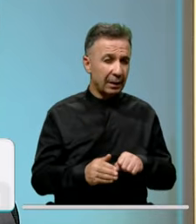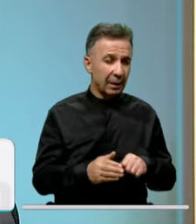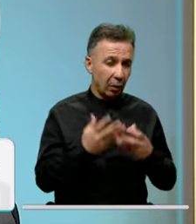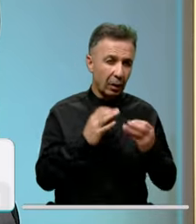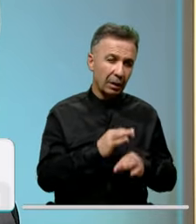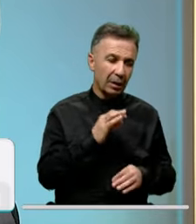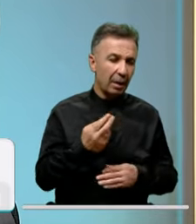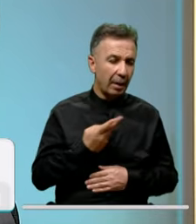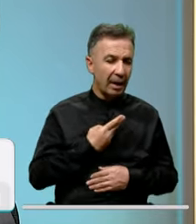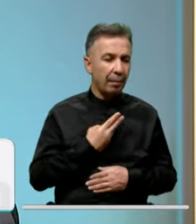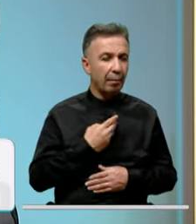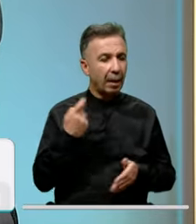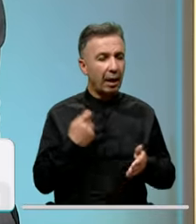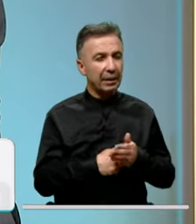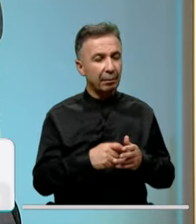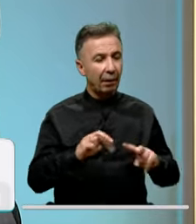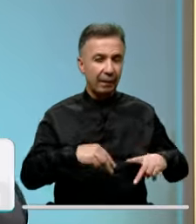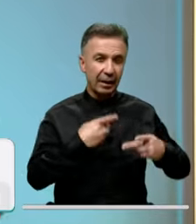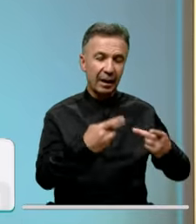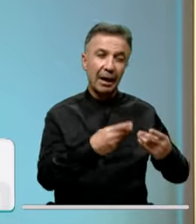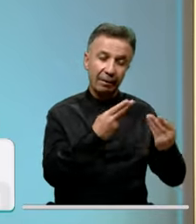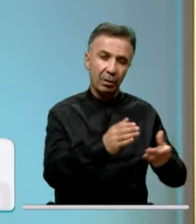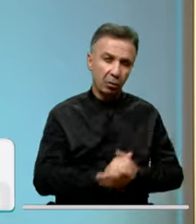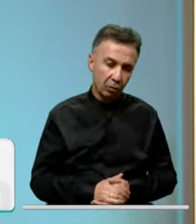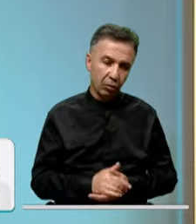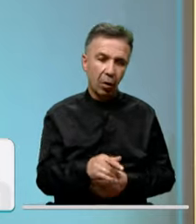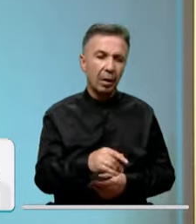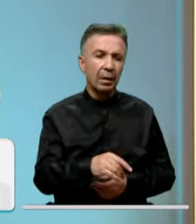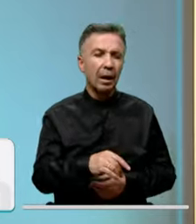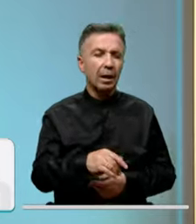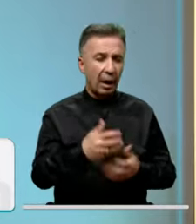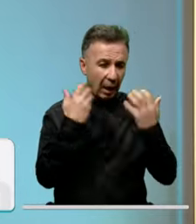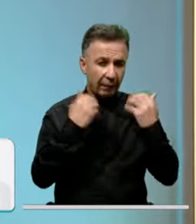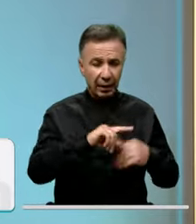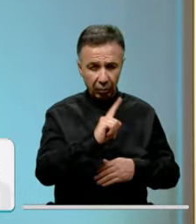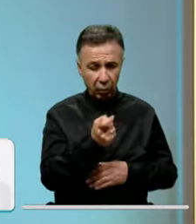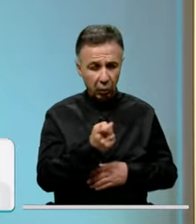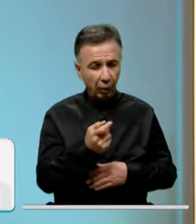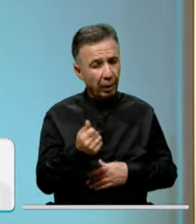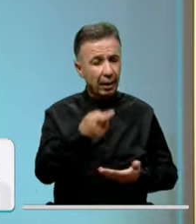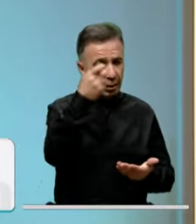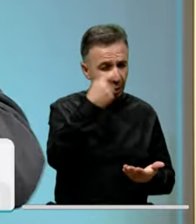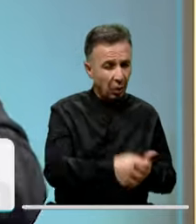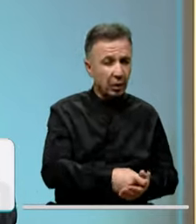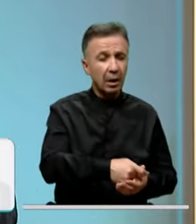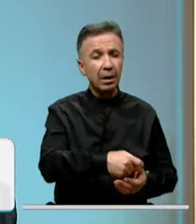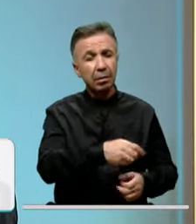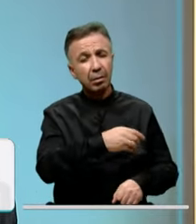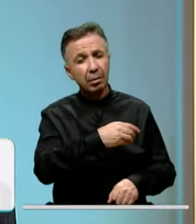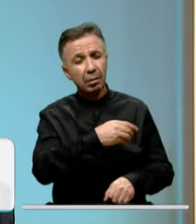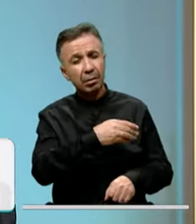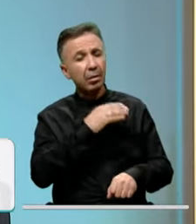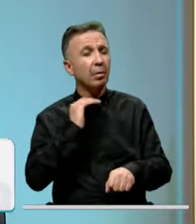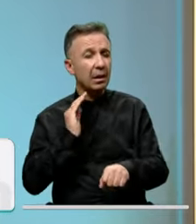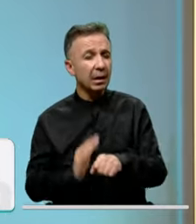adıma bu işlemleri yapar mısın diye vekalet veriyorsunuz. Onlar tespit edip, bedelini ödeyip, kestirip